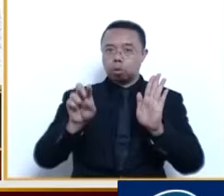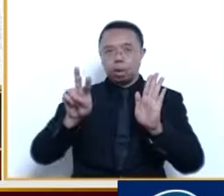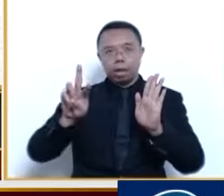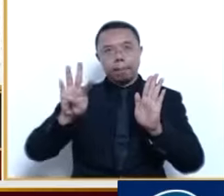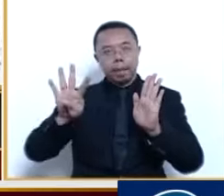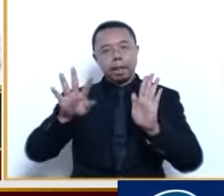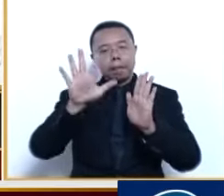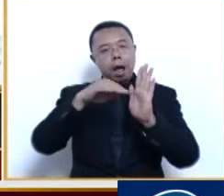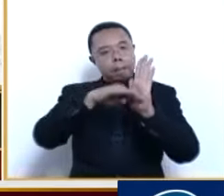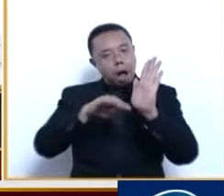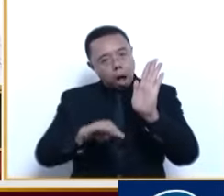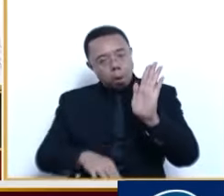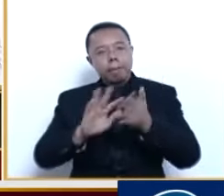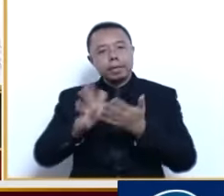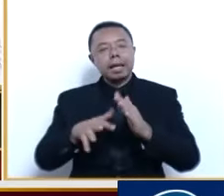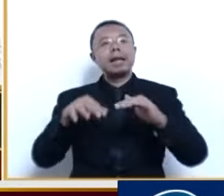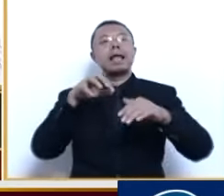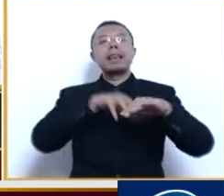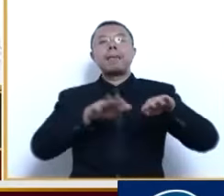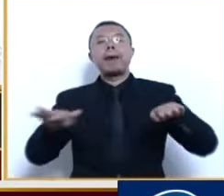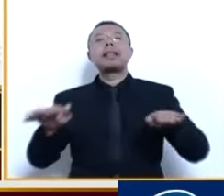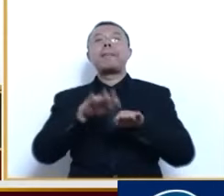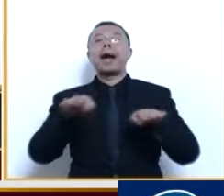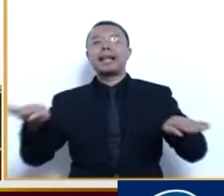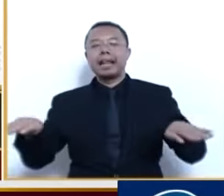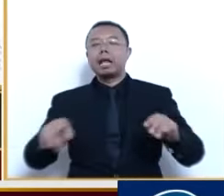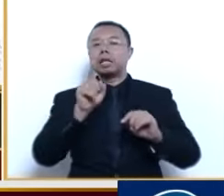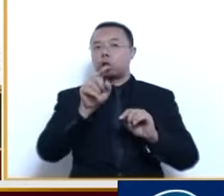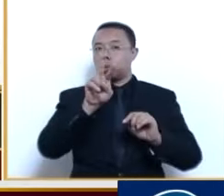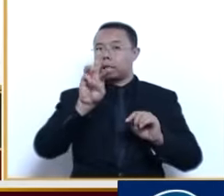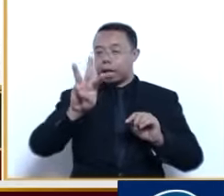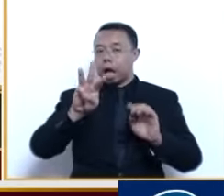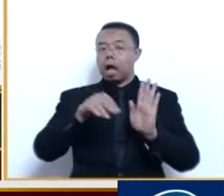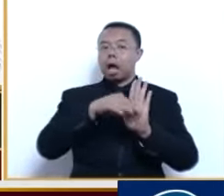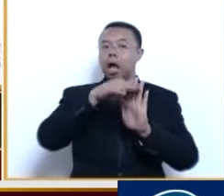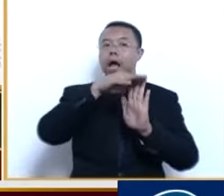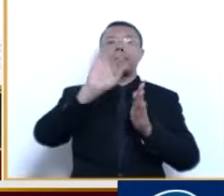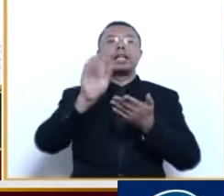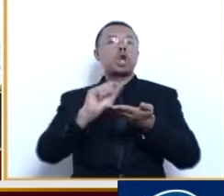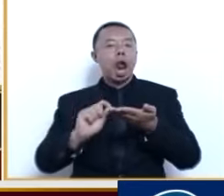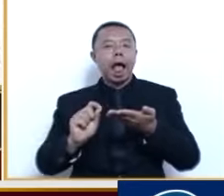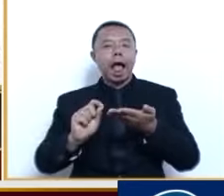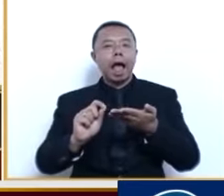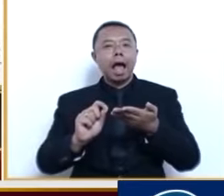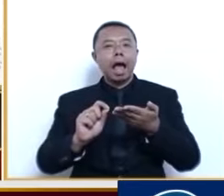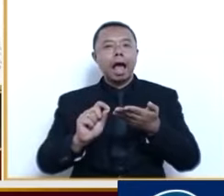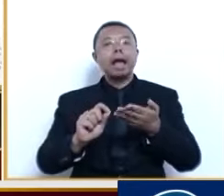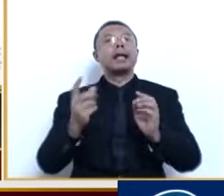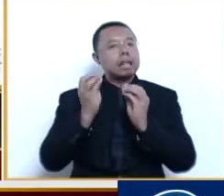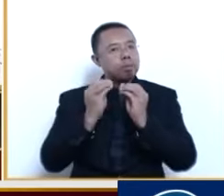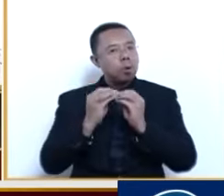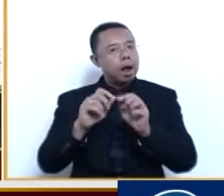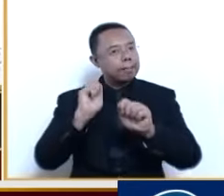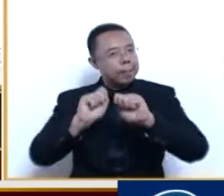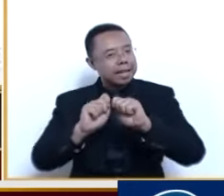5 ke bawah menjadi V parking 1 2 3 menjadi sekolah kita perbaiki